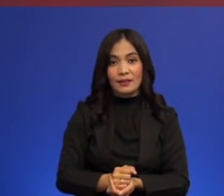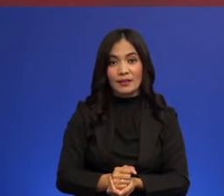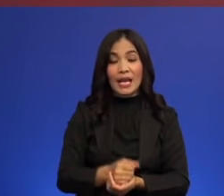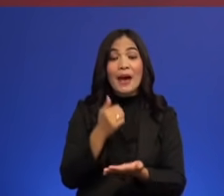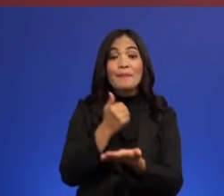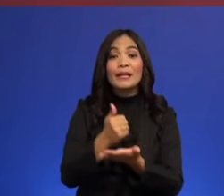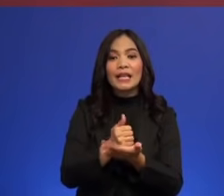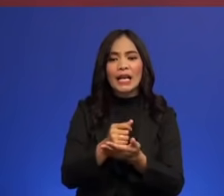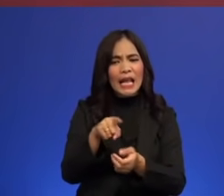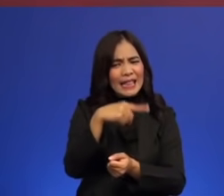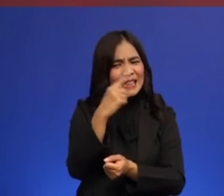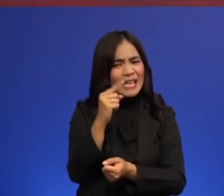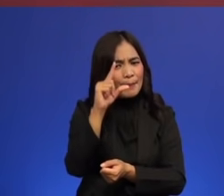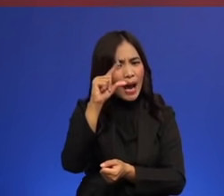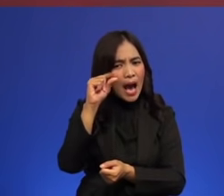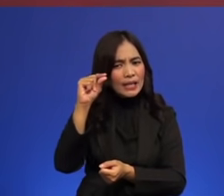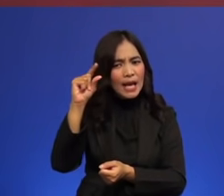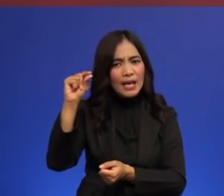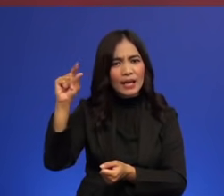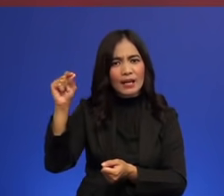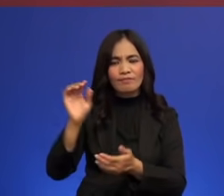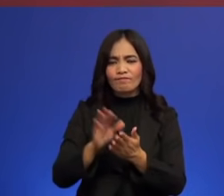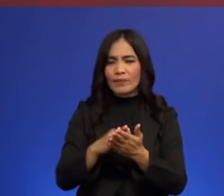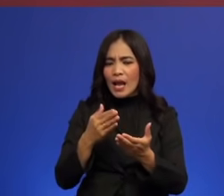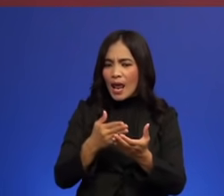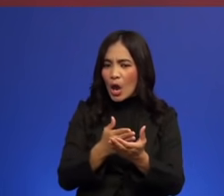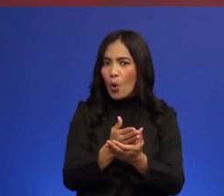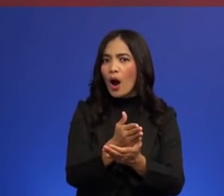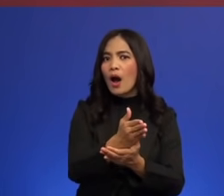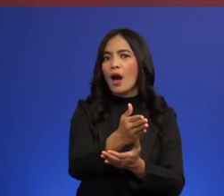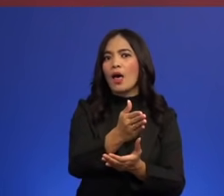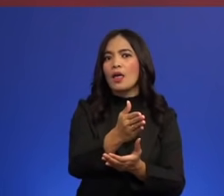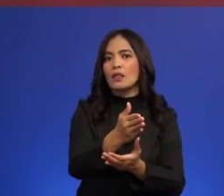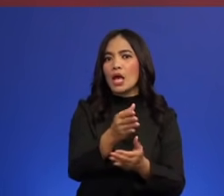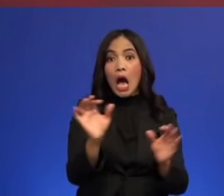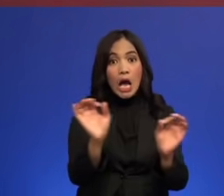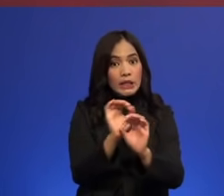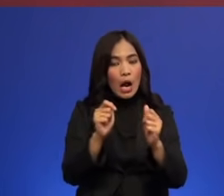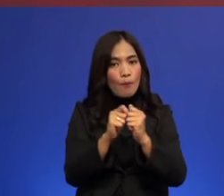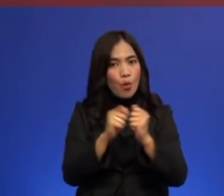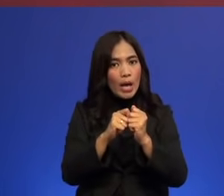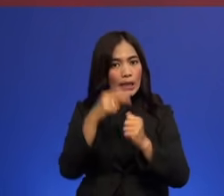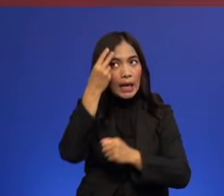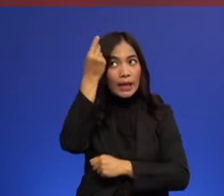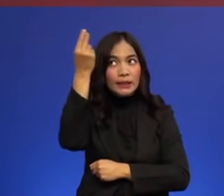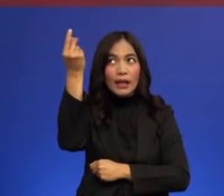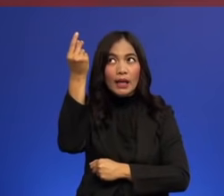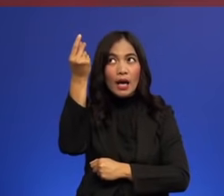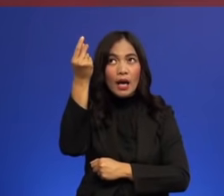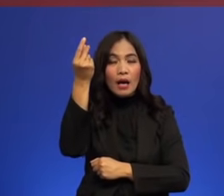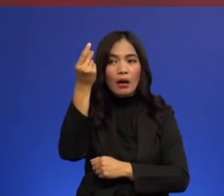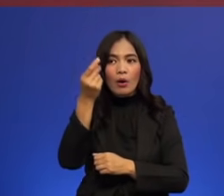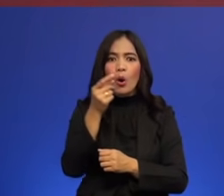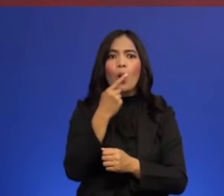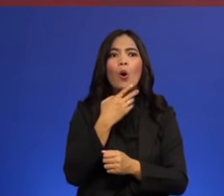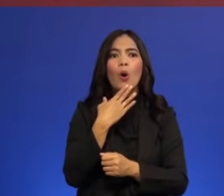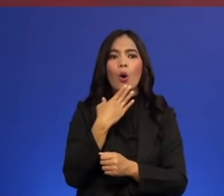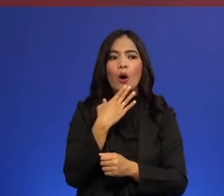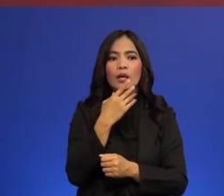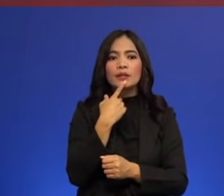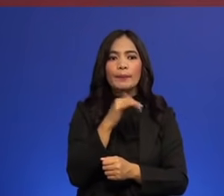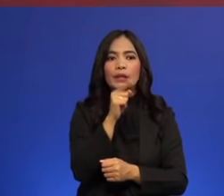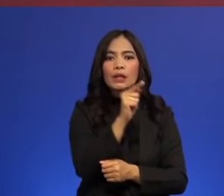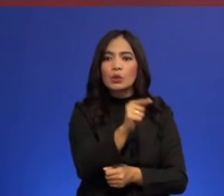Yang penting dari hari ke hari bisa dilewati. Jangan membuat skenario nanti jadi begini, nanti jadi begitu. Jangan.